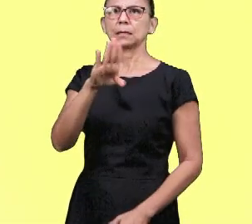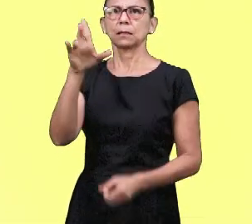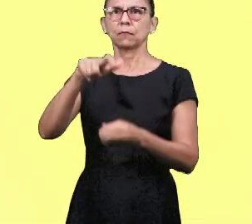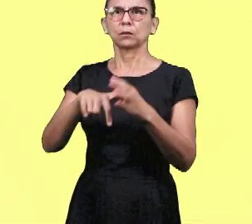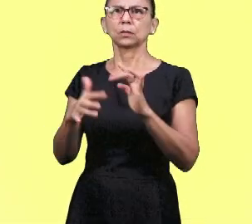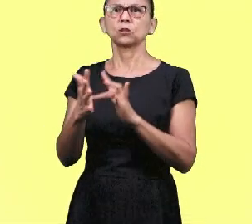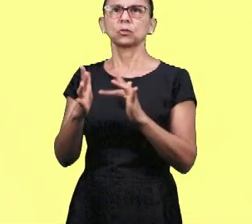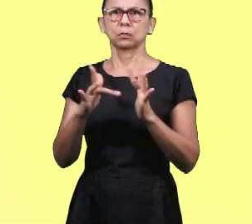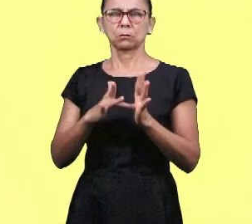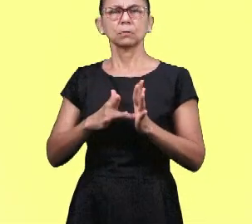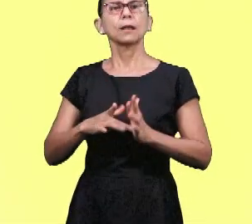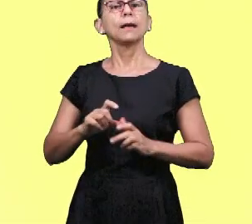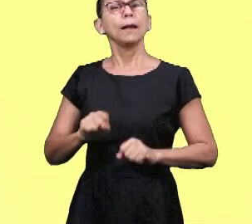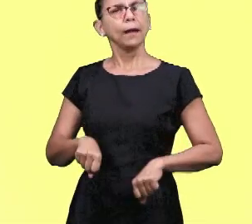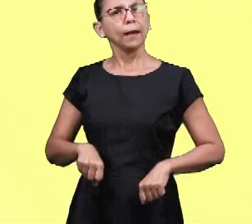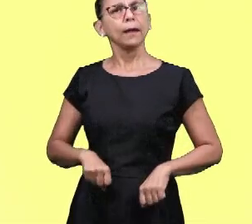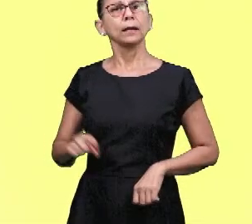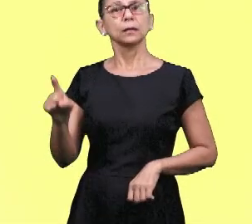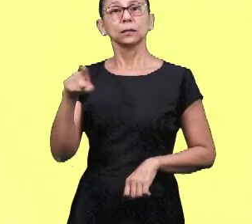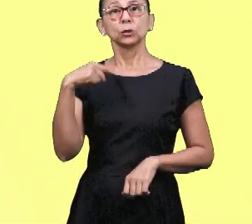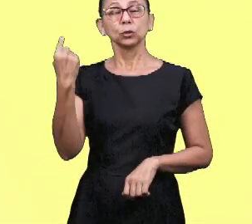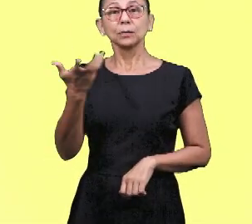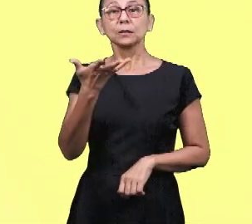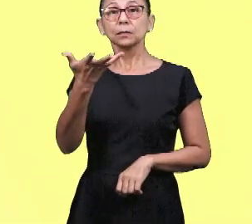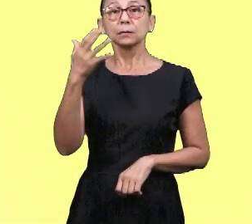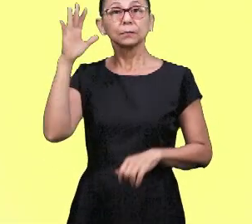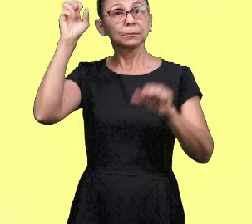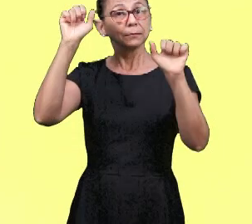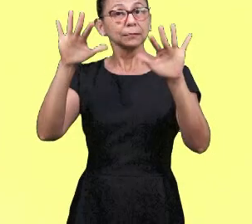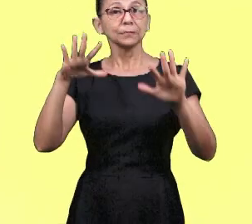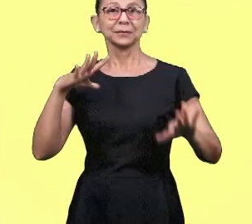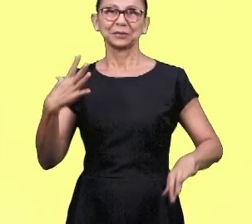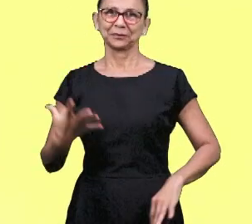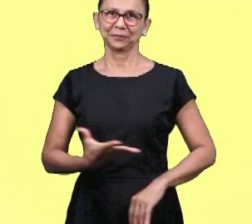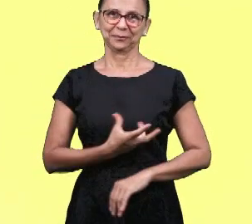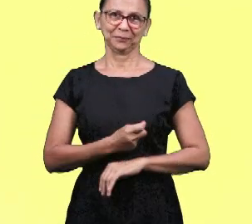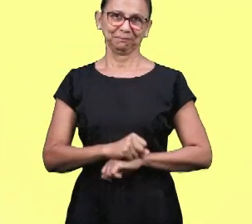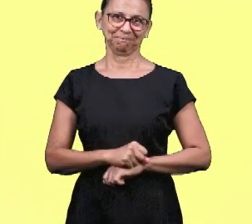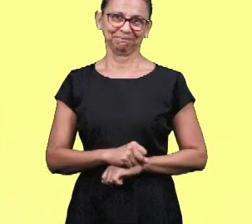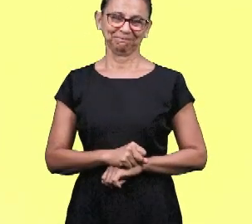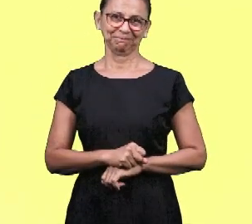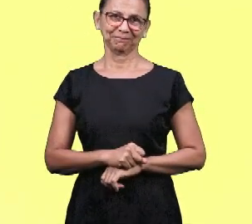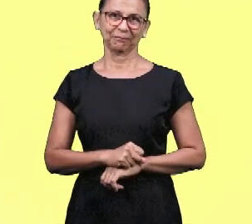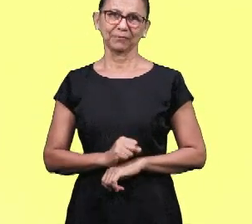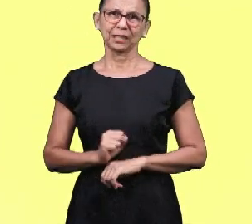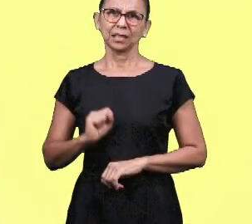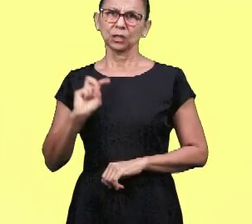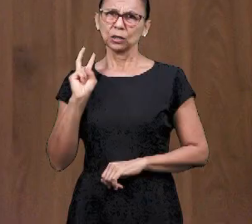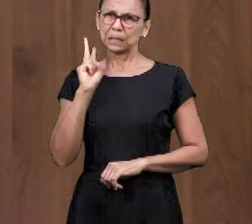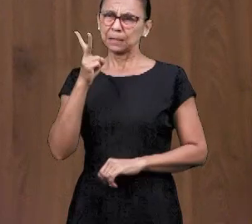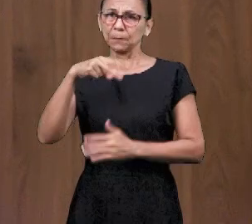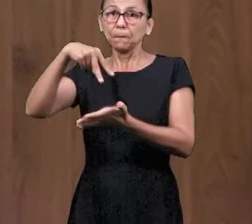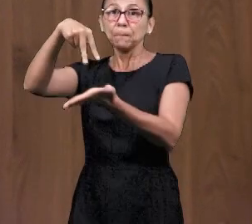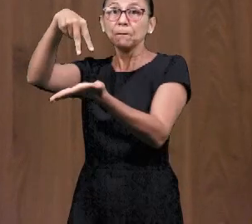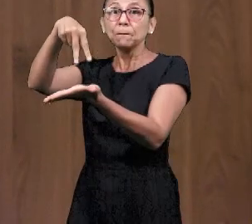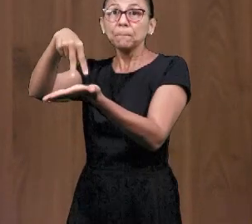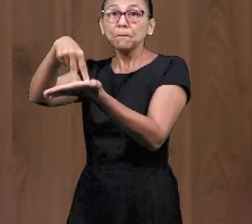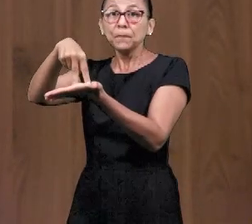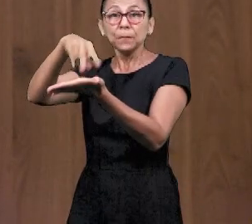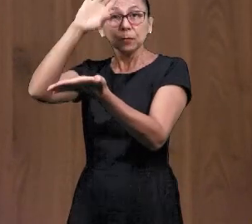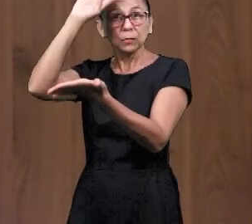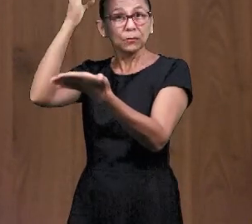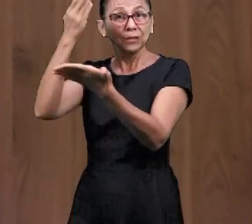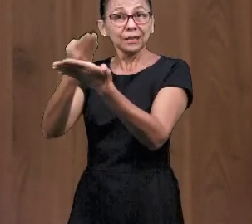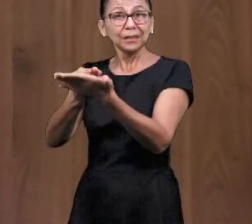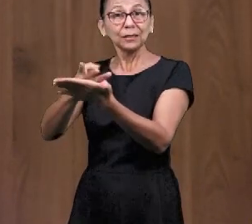de nous puissions recevoir la bénédiction de salut et que nous puissions être affermis dans la promesse du Seigneur, parce que le Seigneur